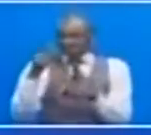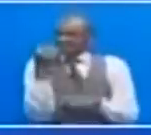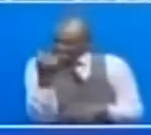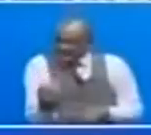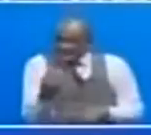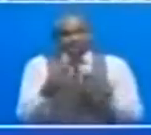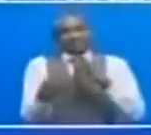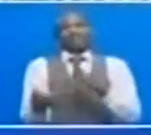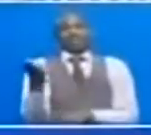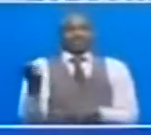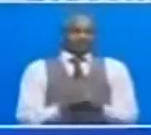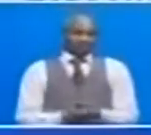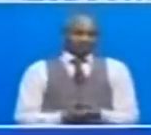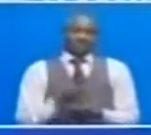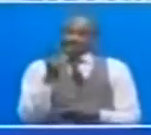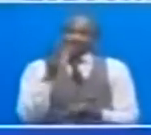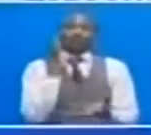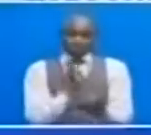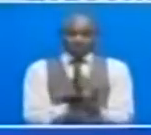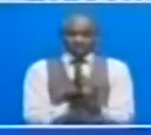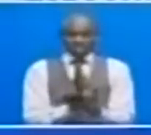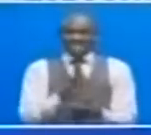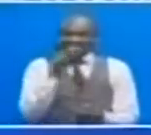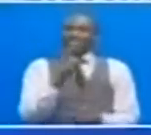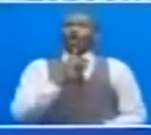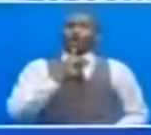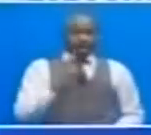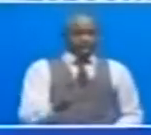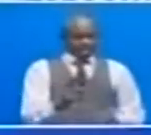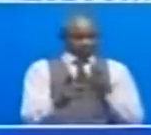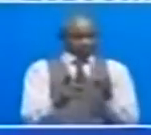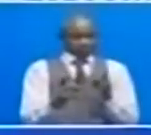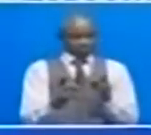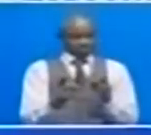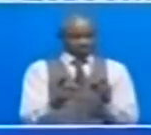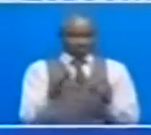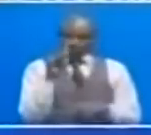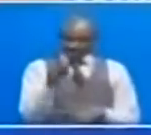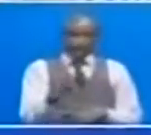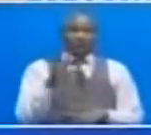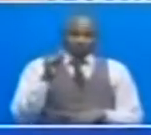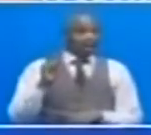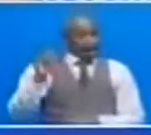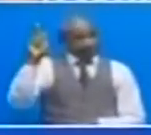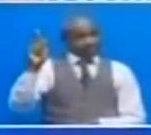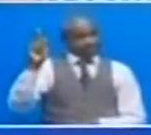who are disappearing. Nawahakikishia, hii amri haikutoka hapa, imetoka